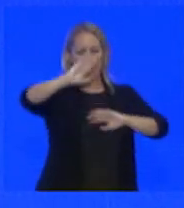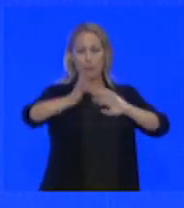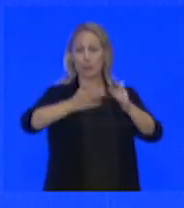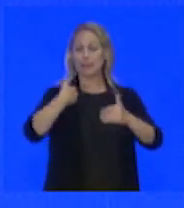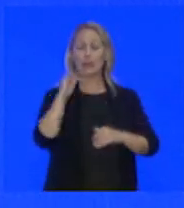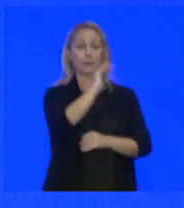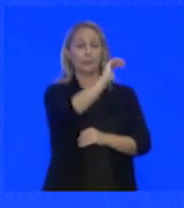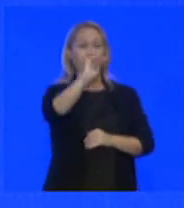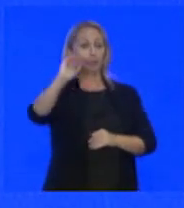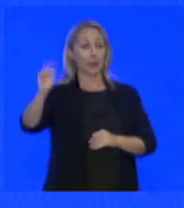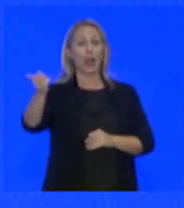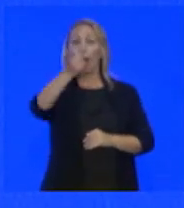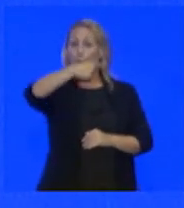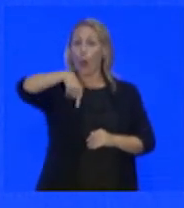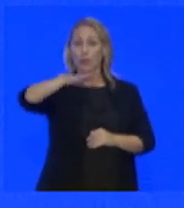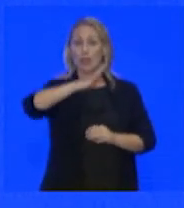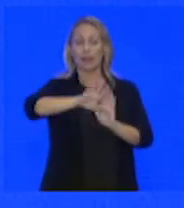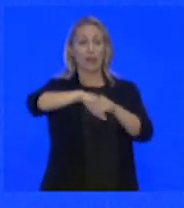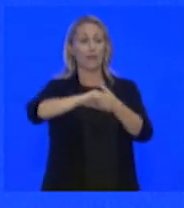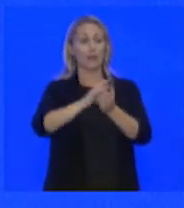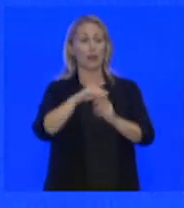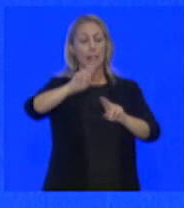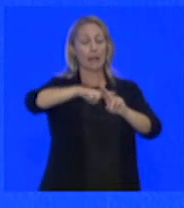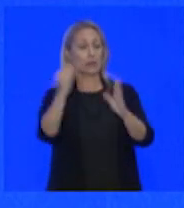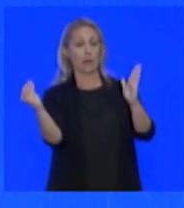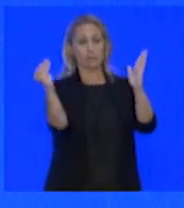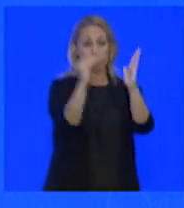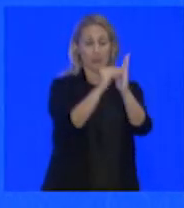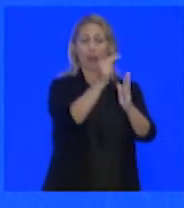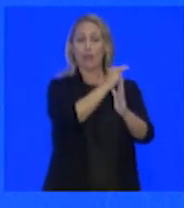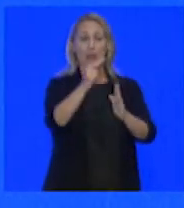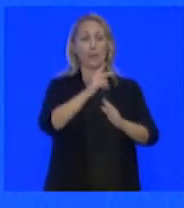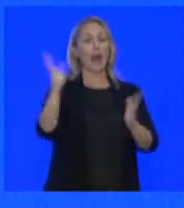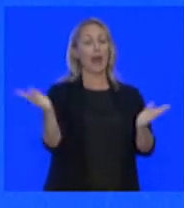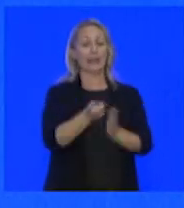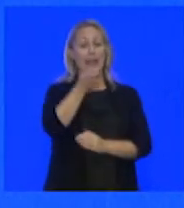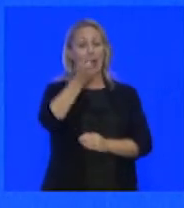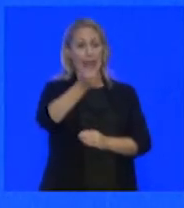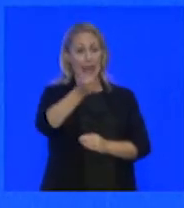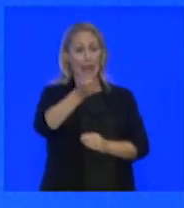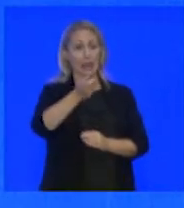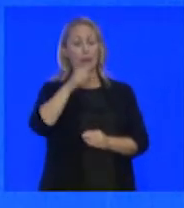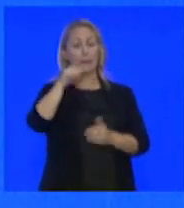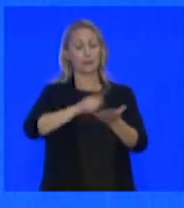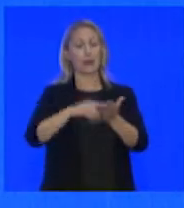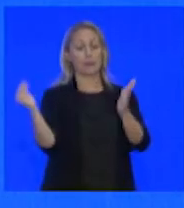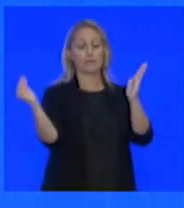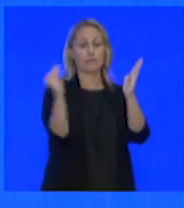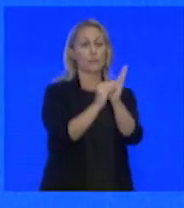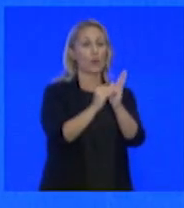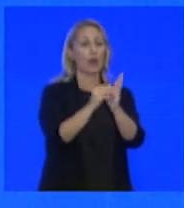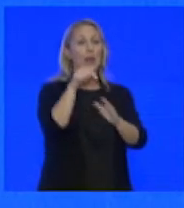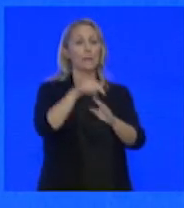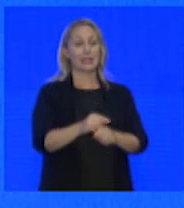χρέη να ενταχθούν σε αυτήν την ρύθμιση, η οποία λήγει στις 30 Σεπτεμβρίου, διότι είναι η